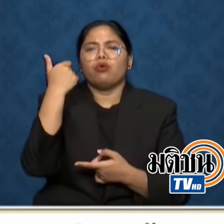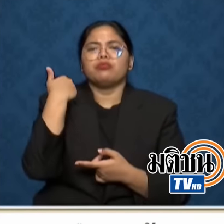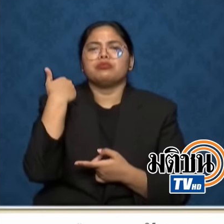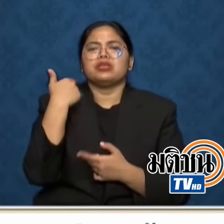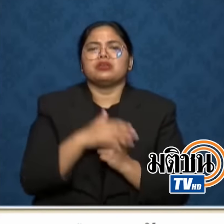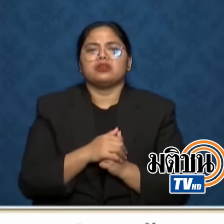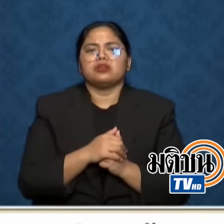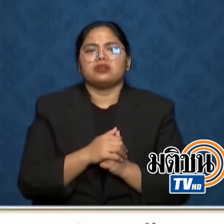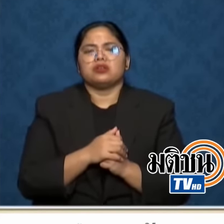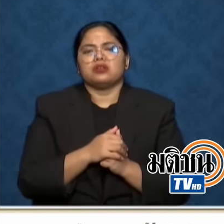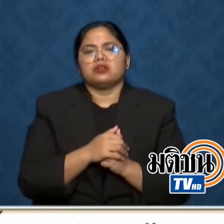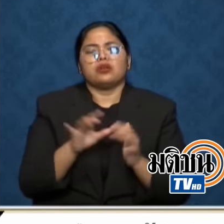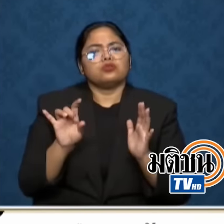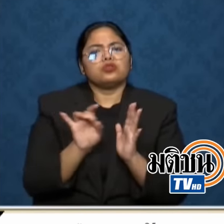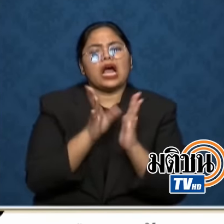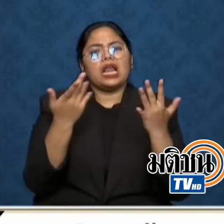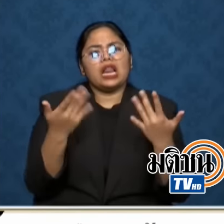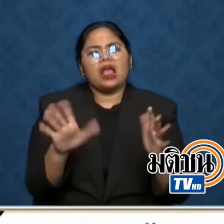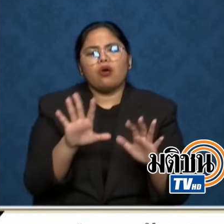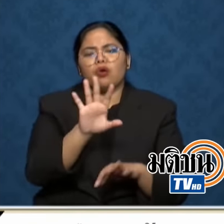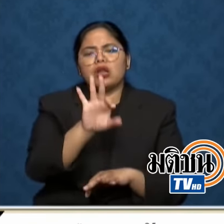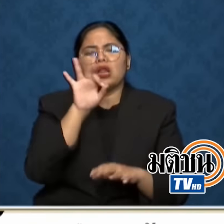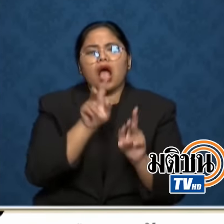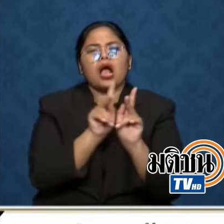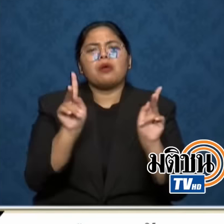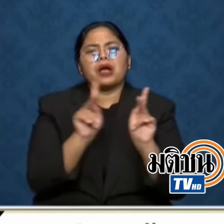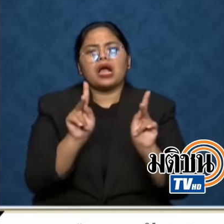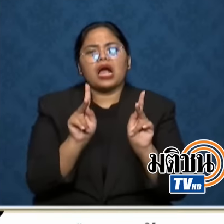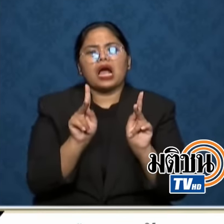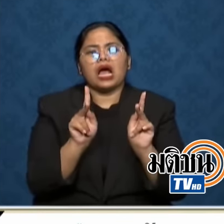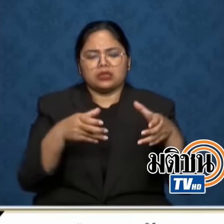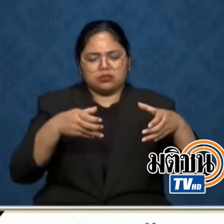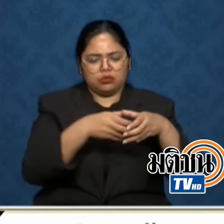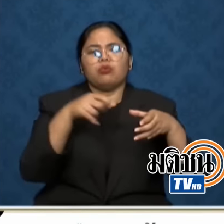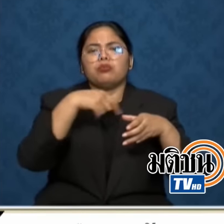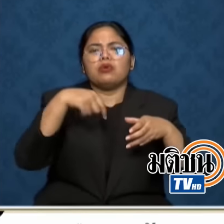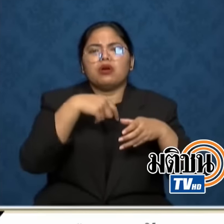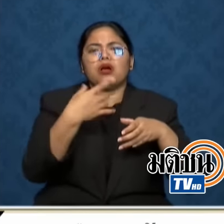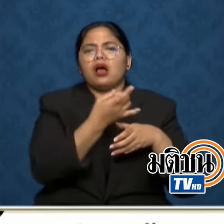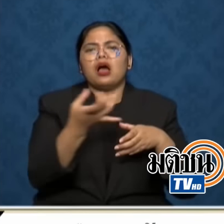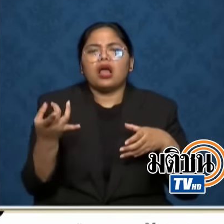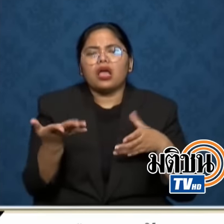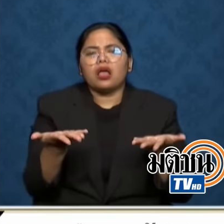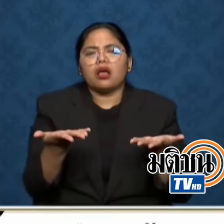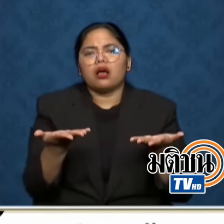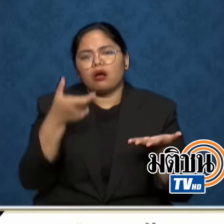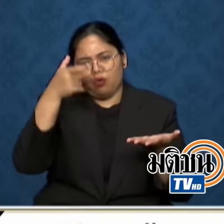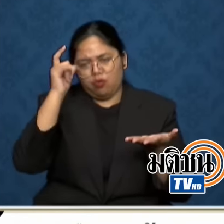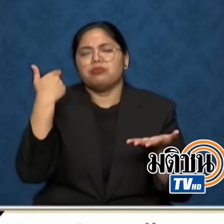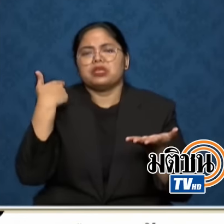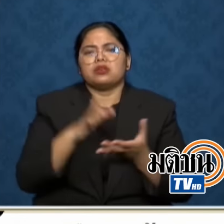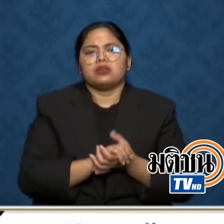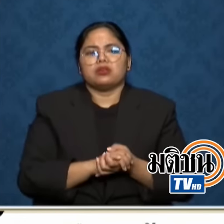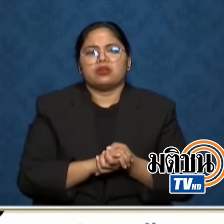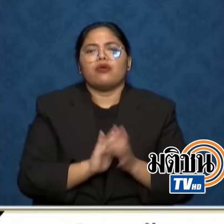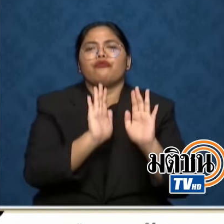ากว่าสุดท้ายเนี่ยมันคือการคัดเลือกกรรมการสัดส่วนอนุกรรมการเหล่านี้คือเช่นไรนะครับแล้วผมขอฝากนะครับว่